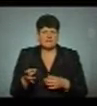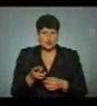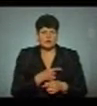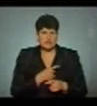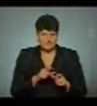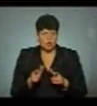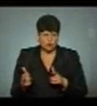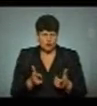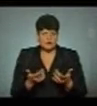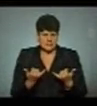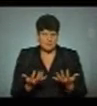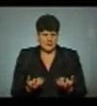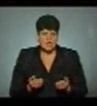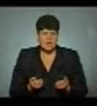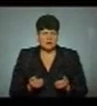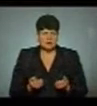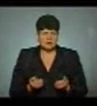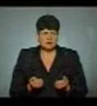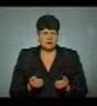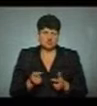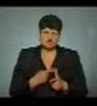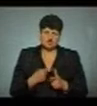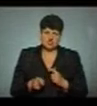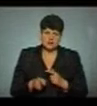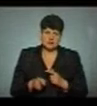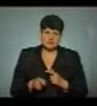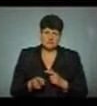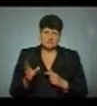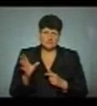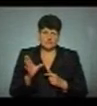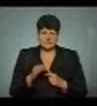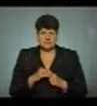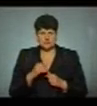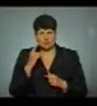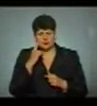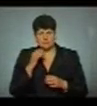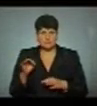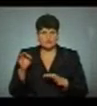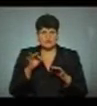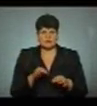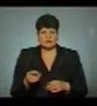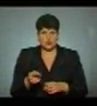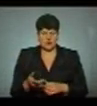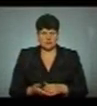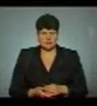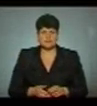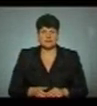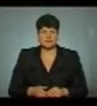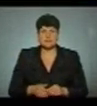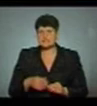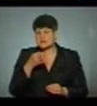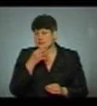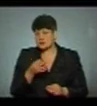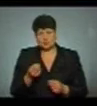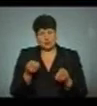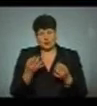лікарнях вони готові зараз прийняти? Чи всіх з підозрою будуть вести до Тернополя? Я скажу відповідь дуже просту.